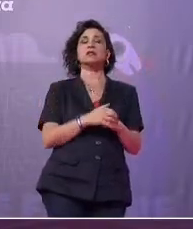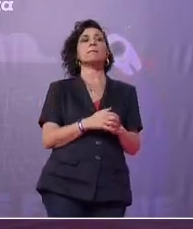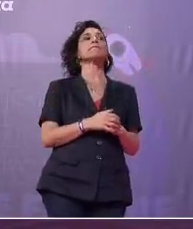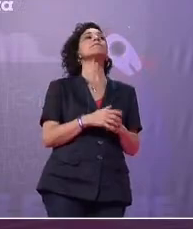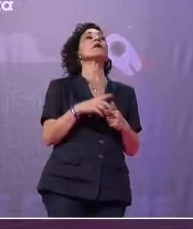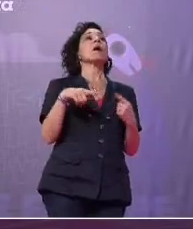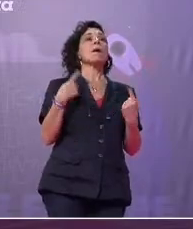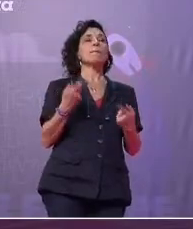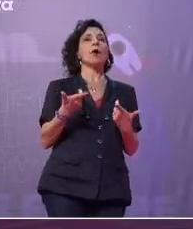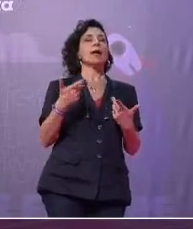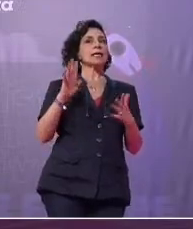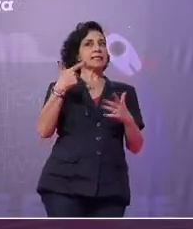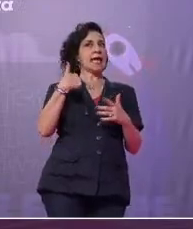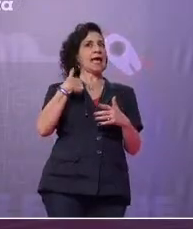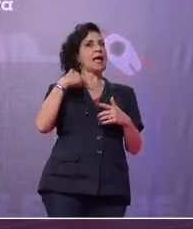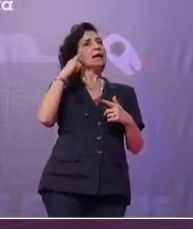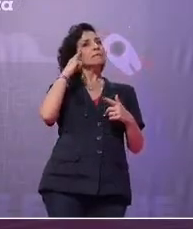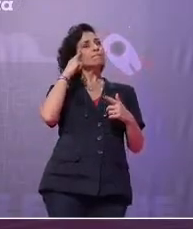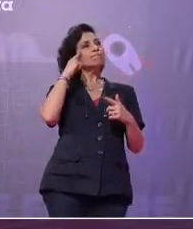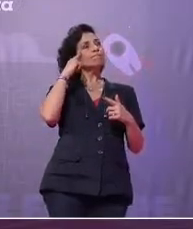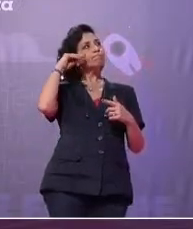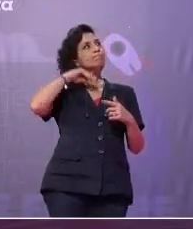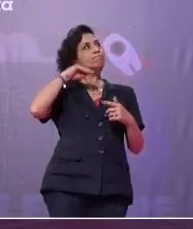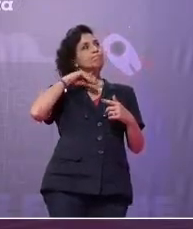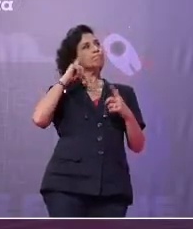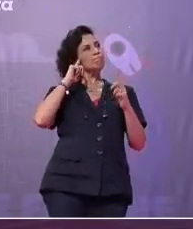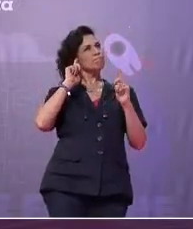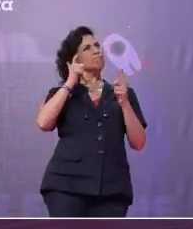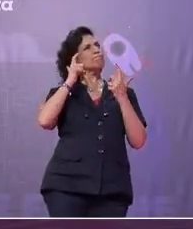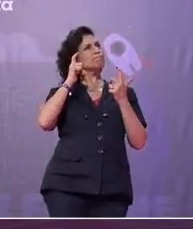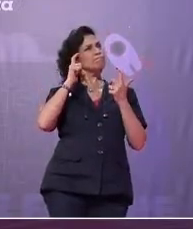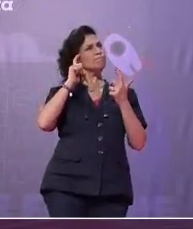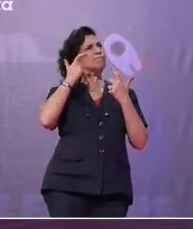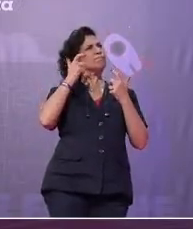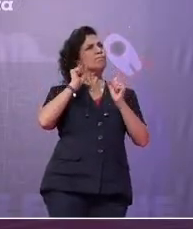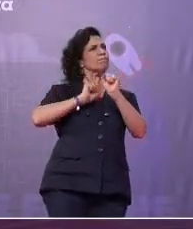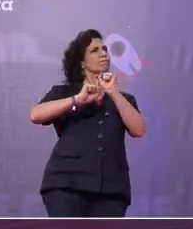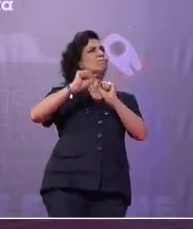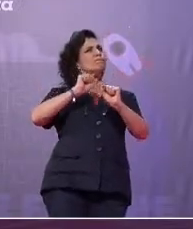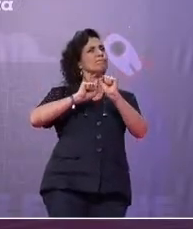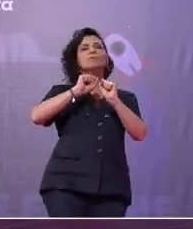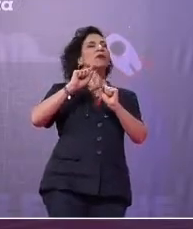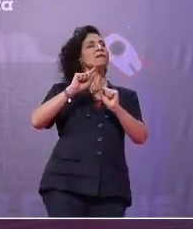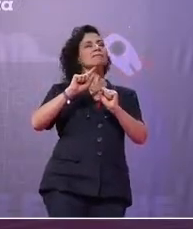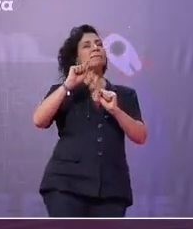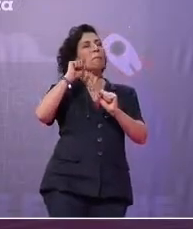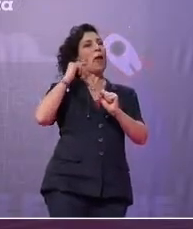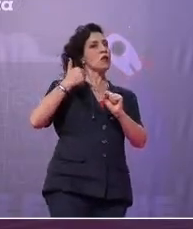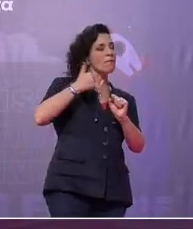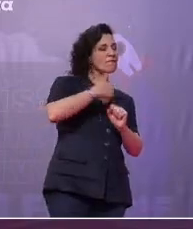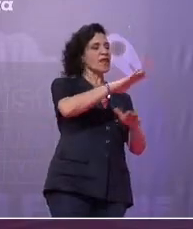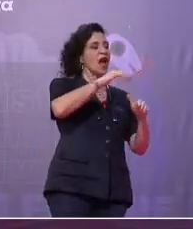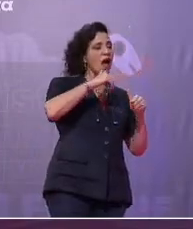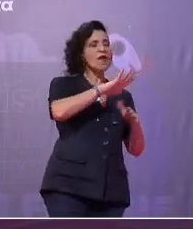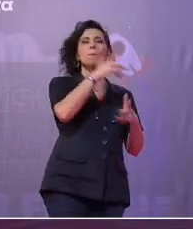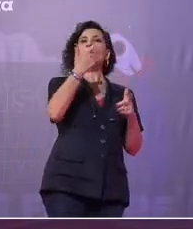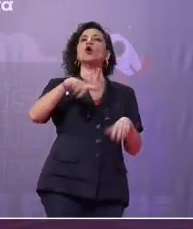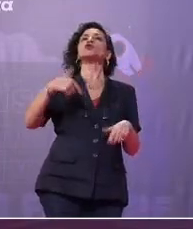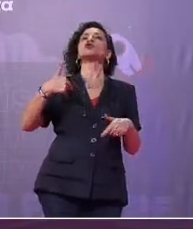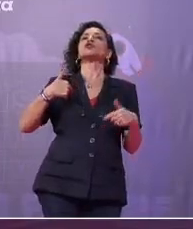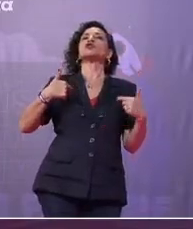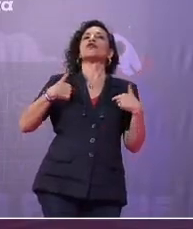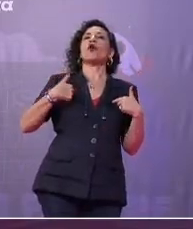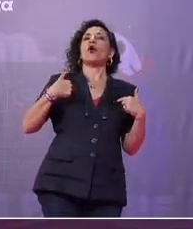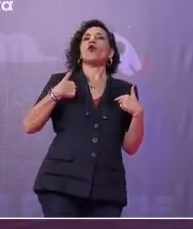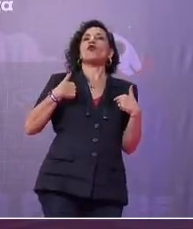ultime resistenze che abbiamo perché la vera gara di noi come tassisti social media manager amanti del gestori